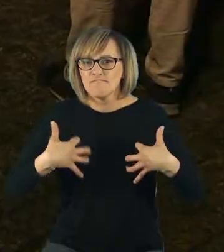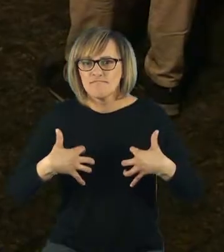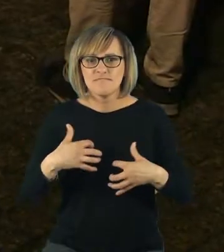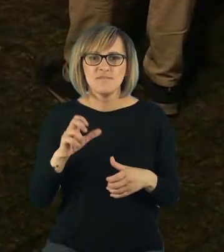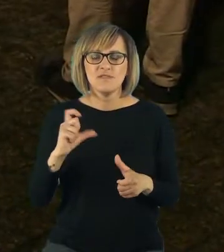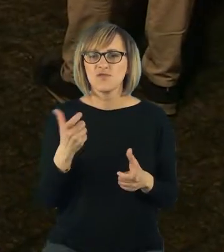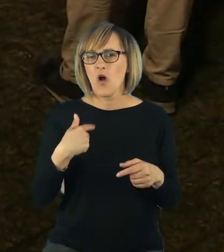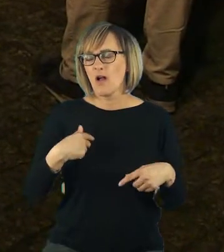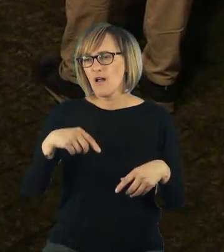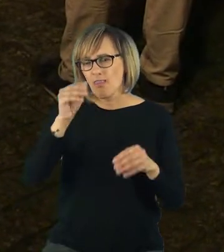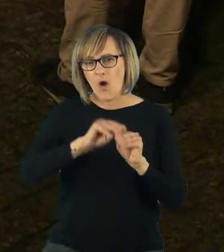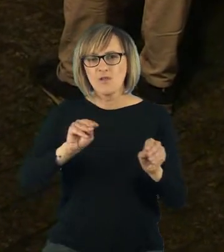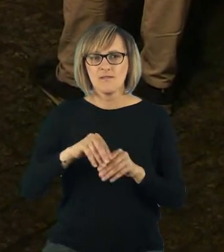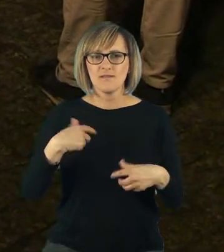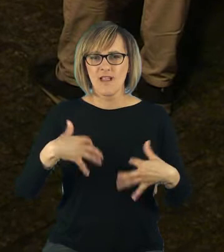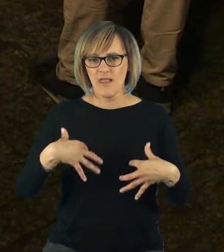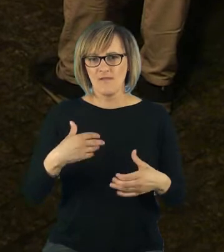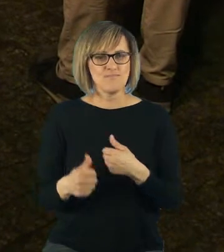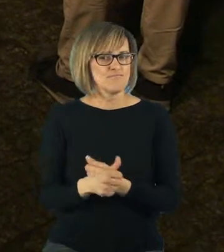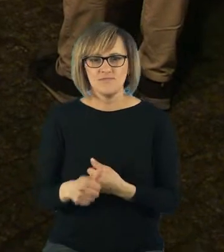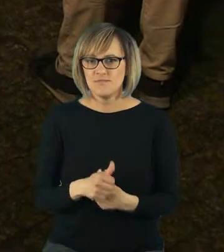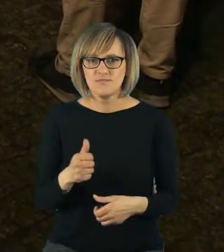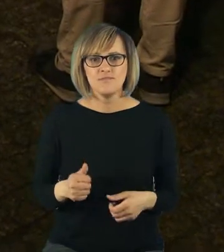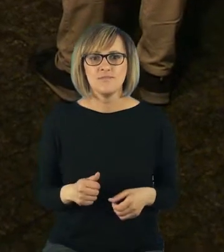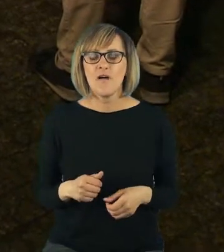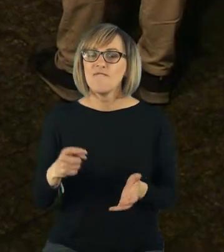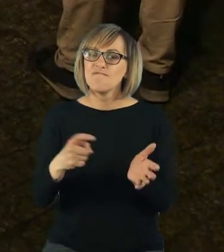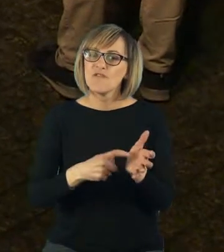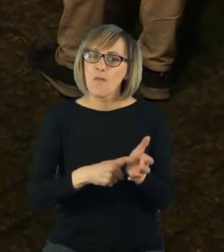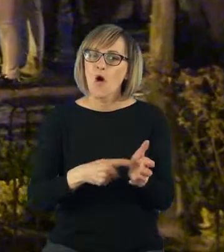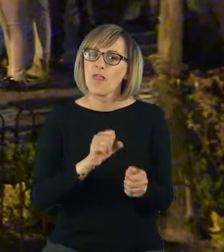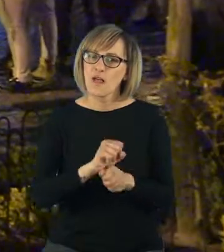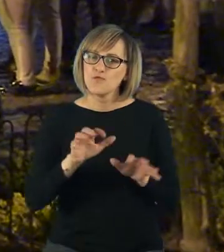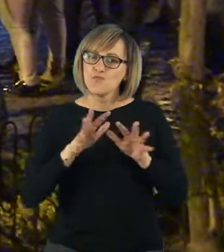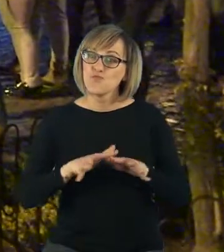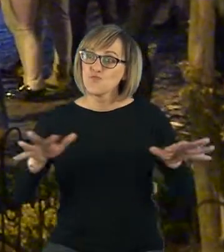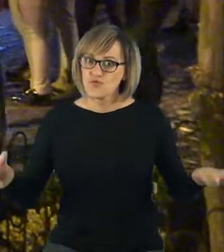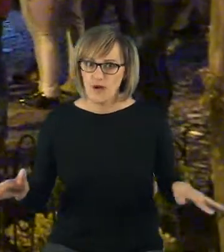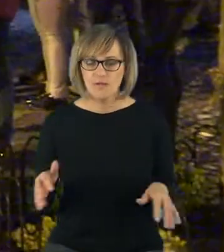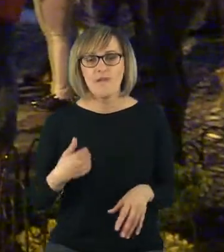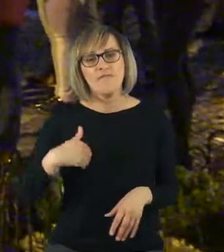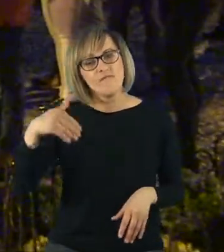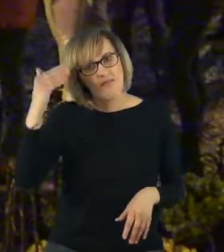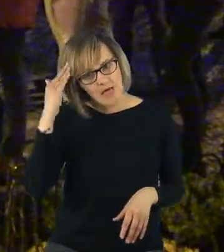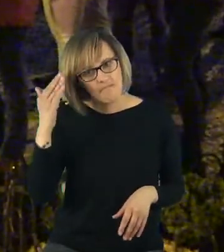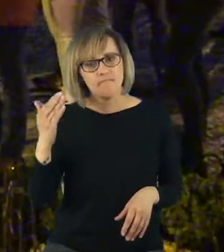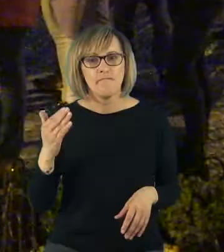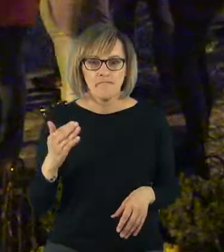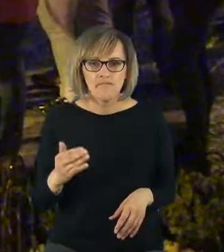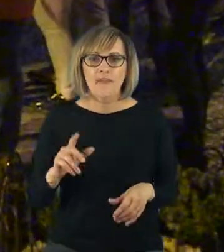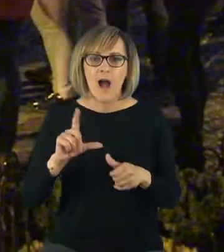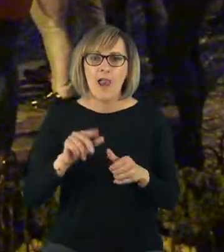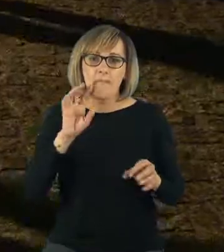co irytuje nauczycieli. Emocje są duże, niestety mi też się udzielają. Szanowni